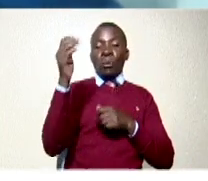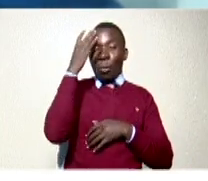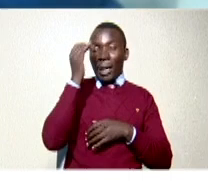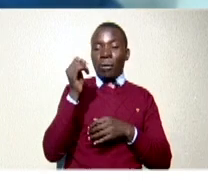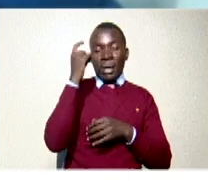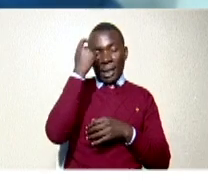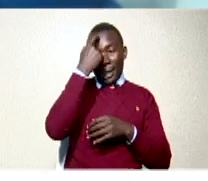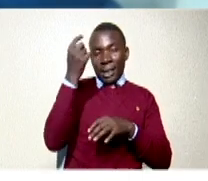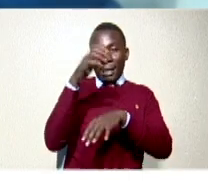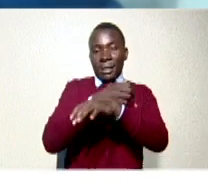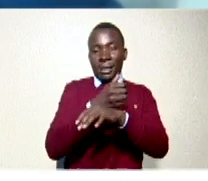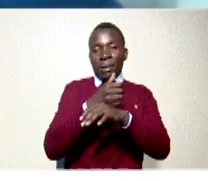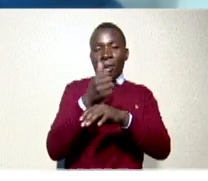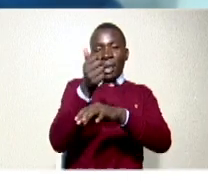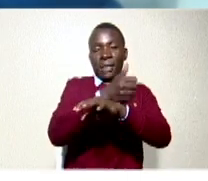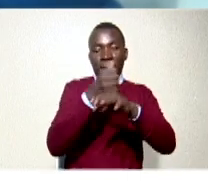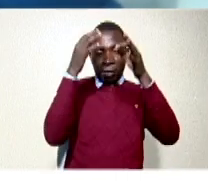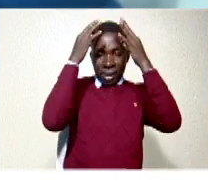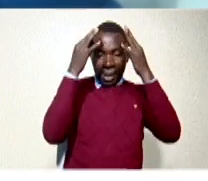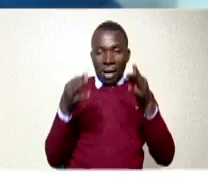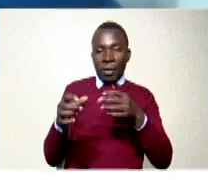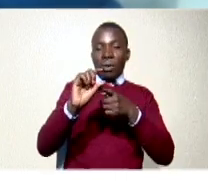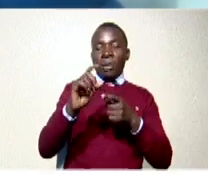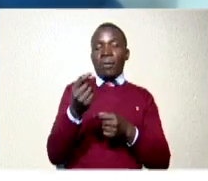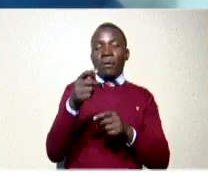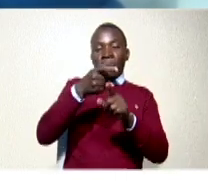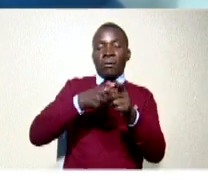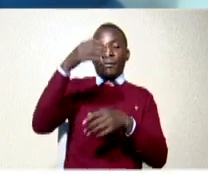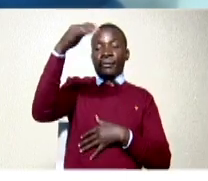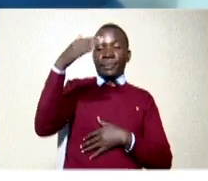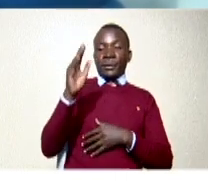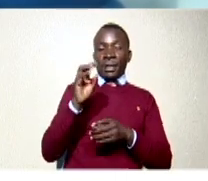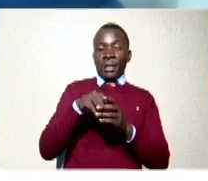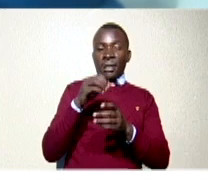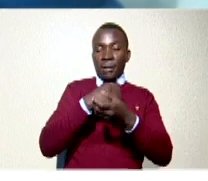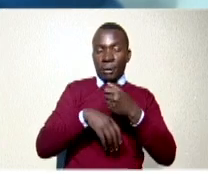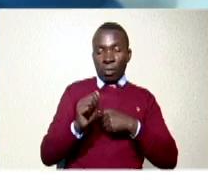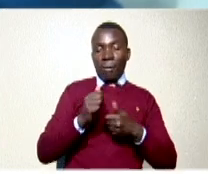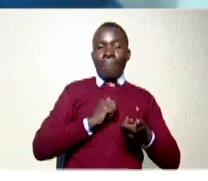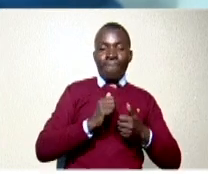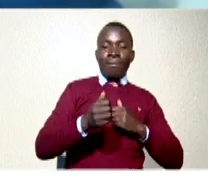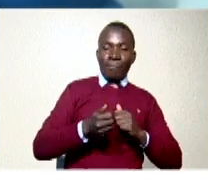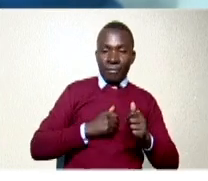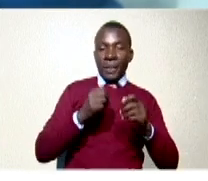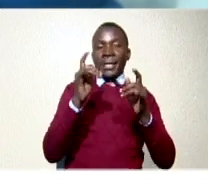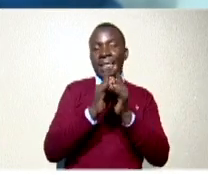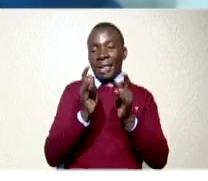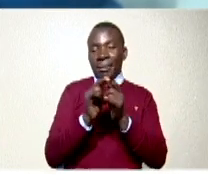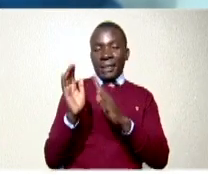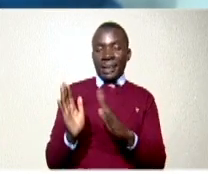leta yashyizeho ingamba zo kongera amadovize aturuka hanze harimo ibi ubona by'ubukerarugendo iby'inama zitegurwa hano